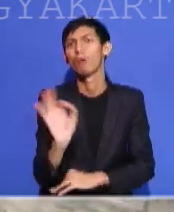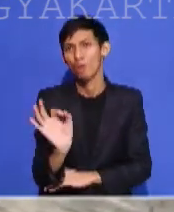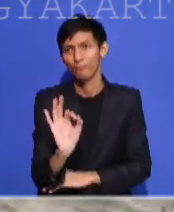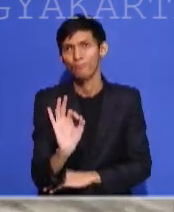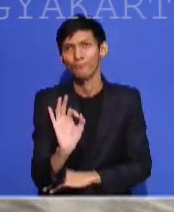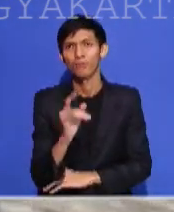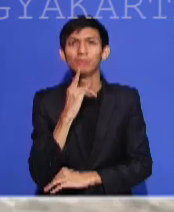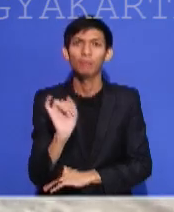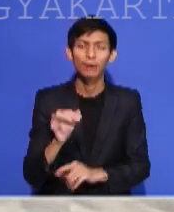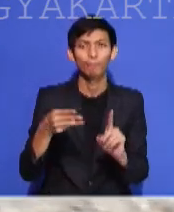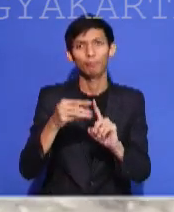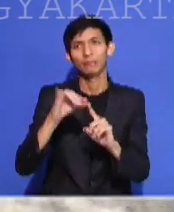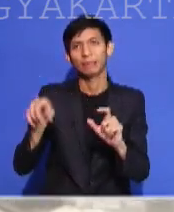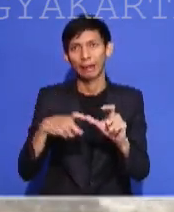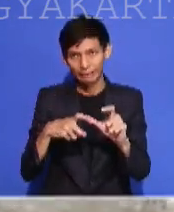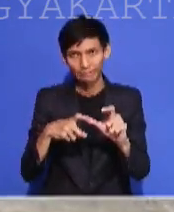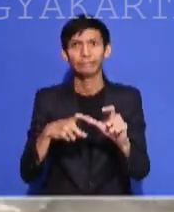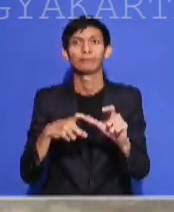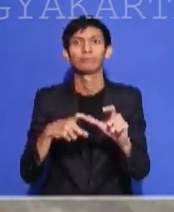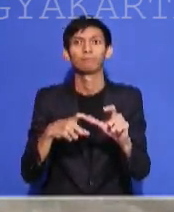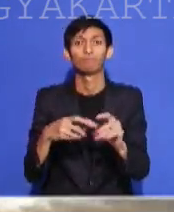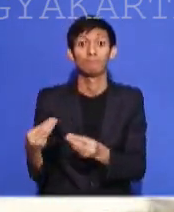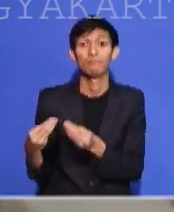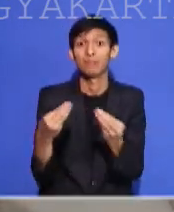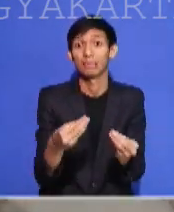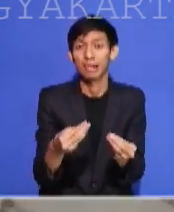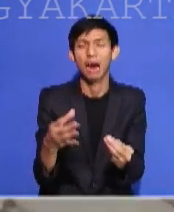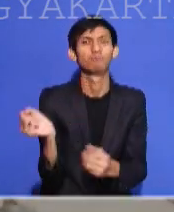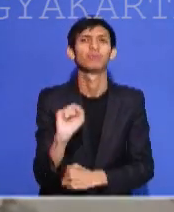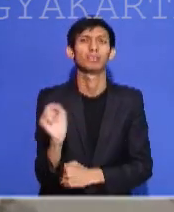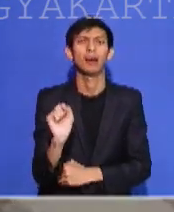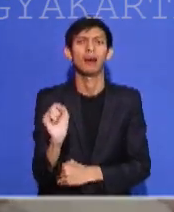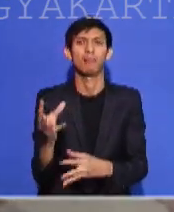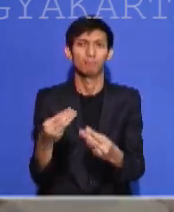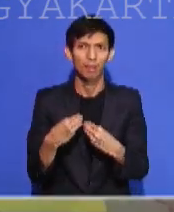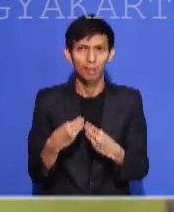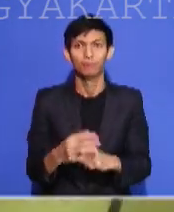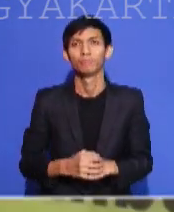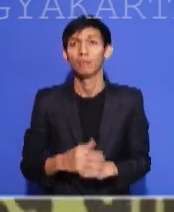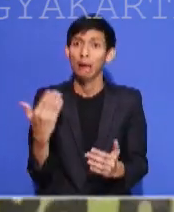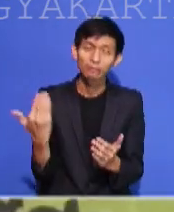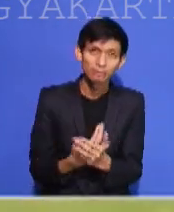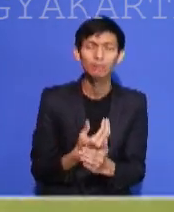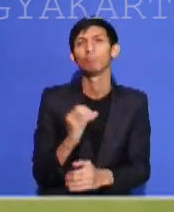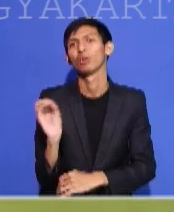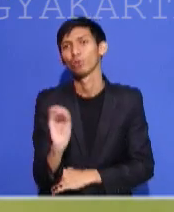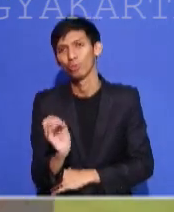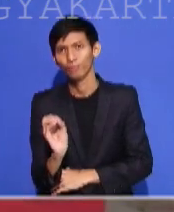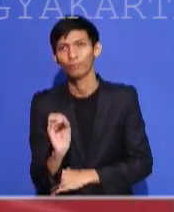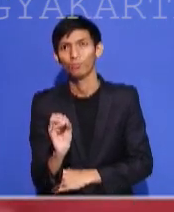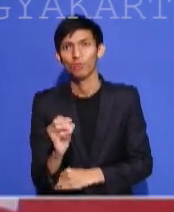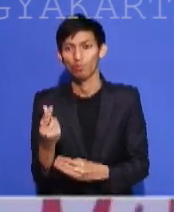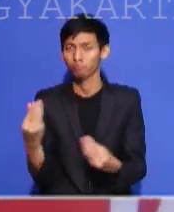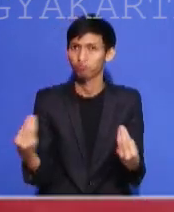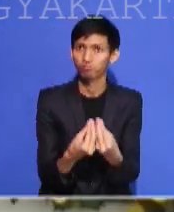ketenagakerjaan yang ditunggak dan tidak dapat dicairkan komisi dan denda keterlambatan gaji termasuk iuran bpj yang